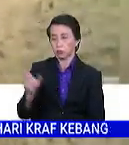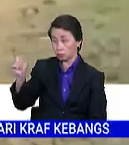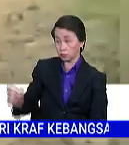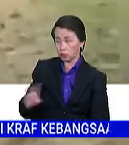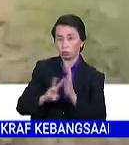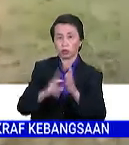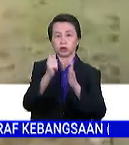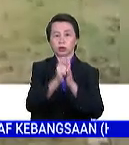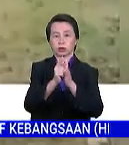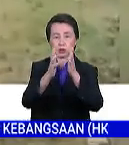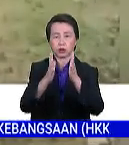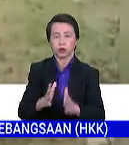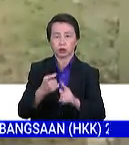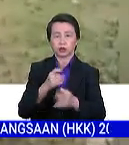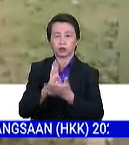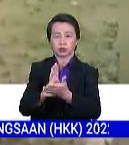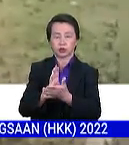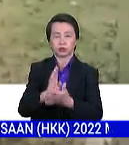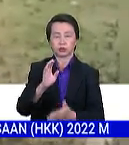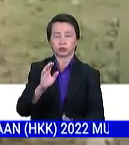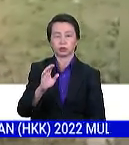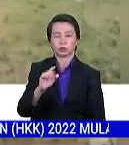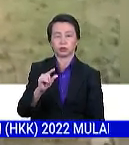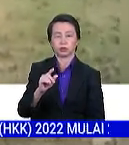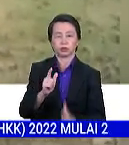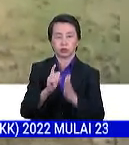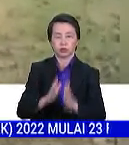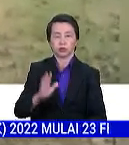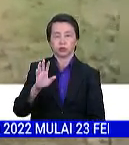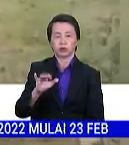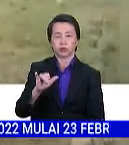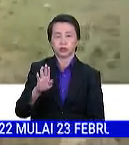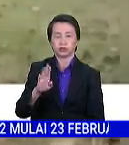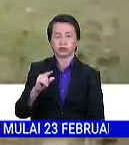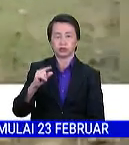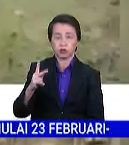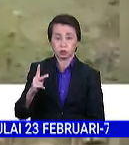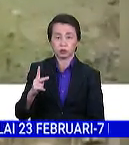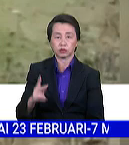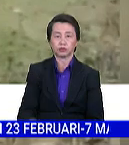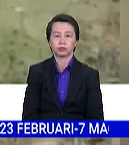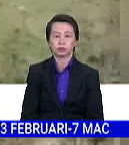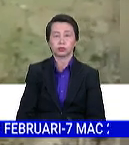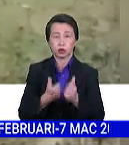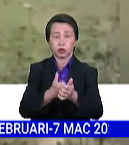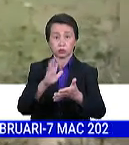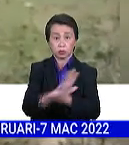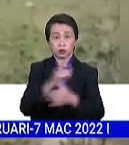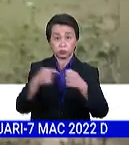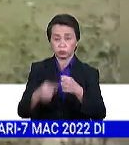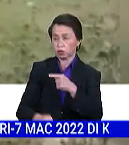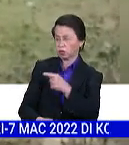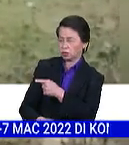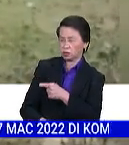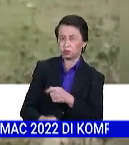diwakili peguam dari Yayasan bantuan guaman kebangsaan ybgk Faradina Cik bakar mengikut kertas pertuduhan dia